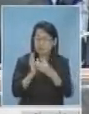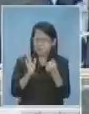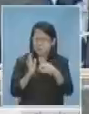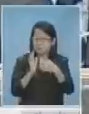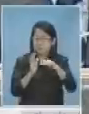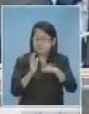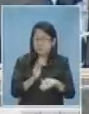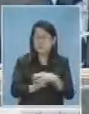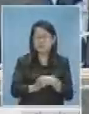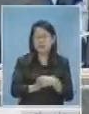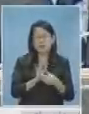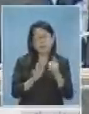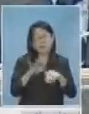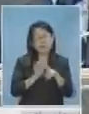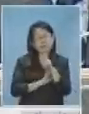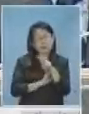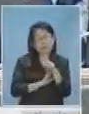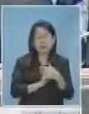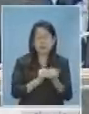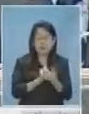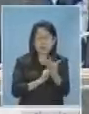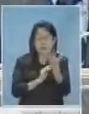านท่านประธานครับเหลือ500ครับ